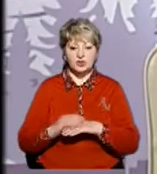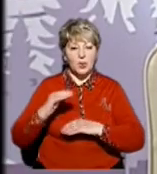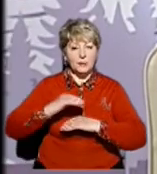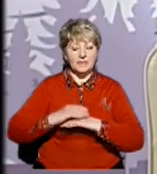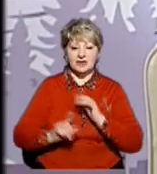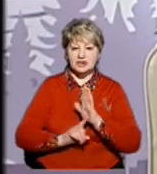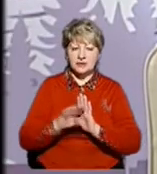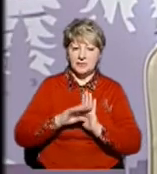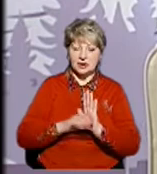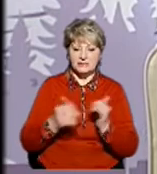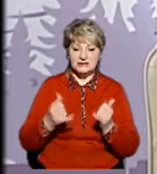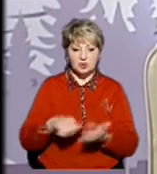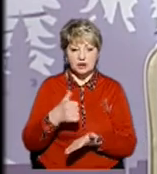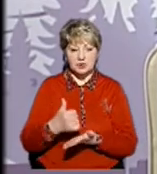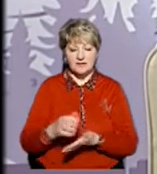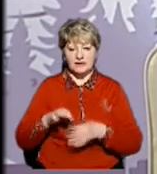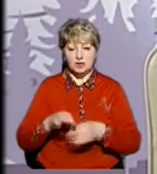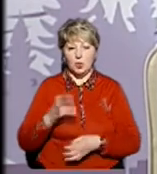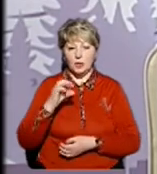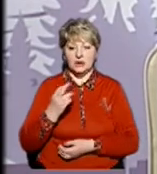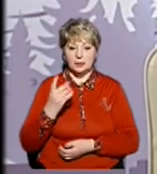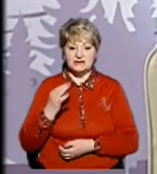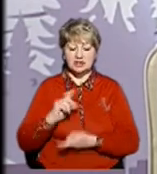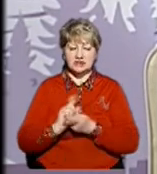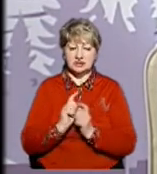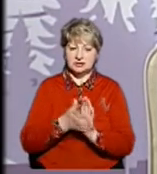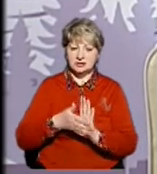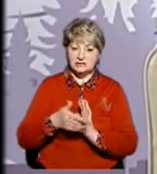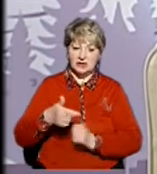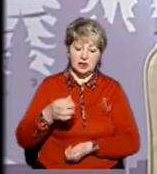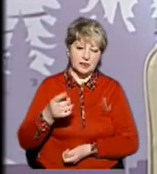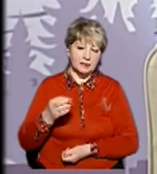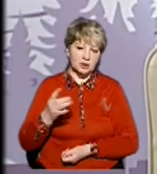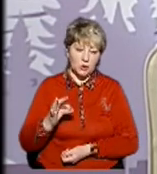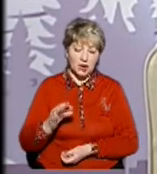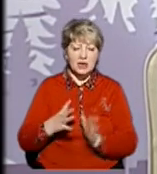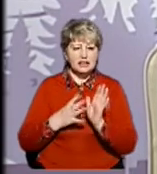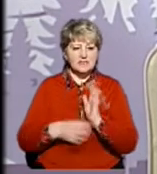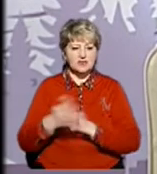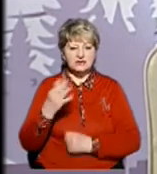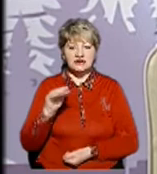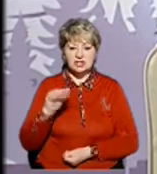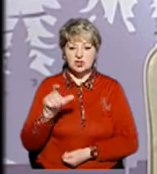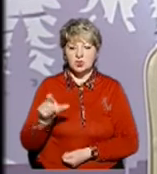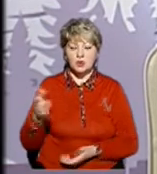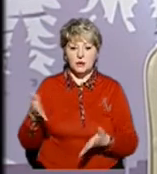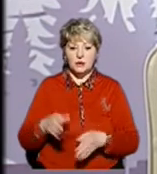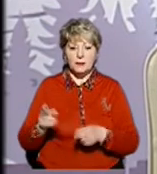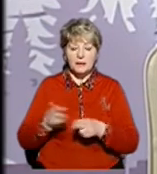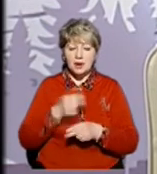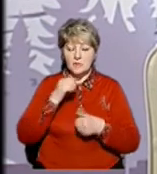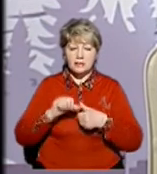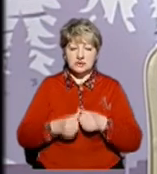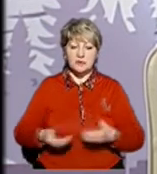Доброго вечора. В етері програма «Сьогодні головне». Я Ольга Мацканіч, переклад жестовою мовою Галина Абраменко. 94 тисячі людей залишились на